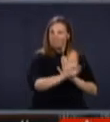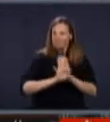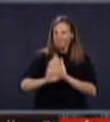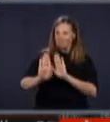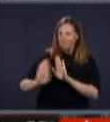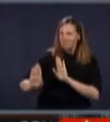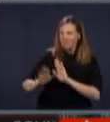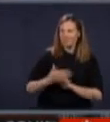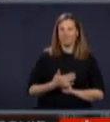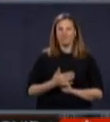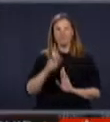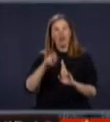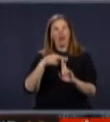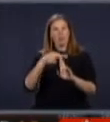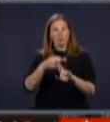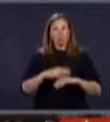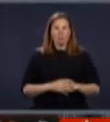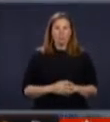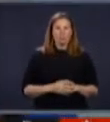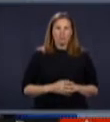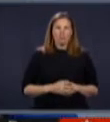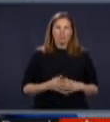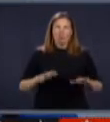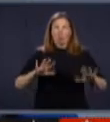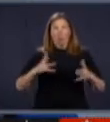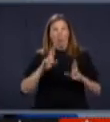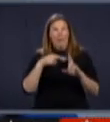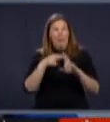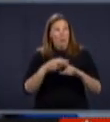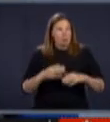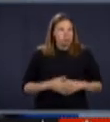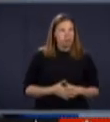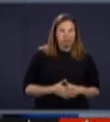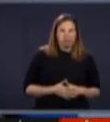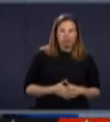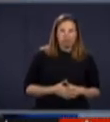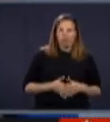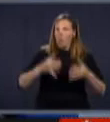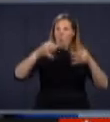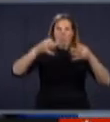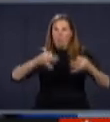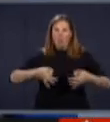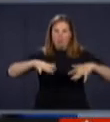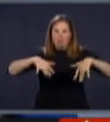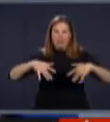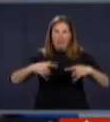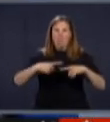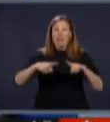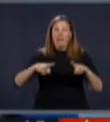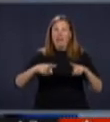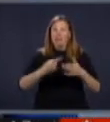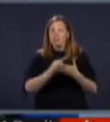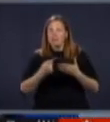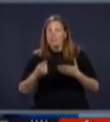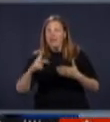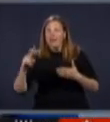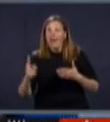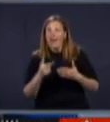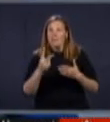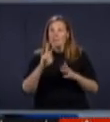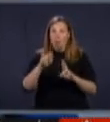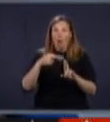écoutez, actuellement, on n'a pas, comment je pourrais vous dire, on s'est pas positionné là-dessus, mais ça va se faire très, très rapidement, parce que la question